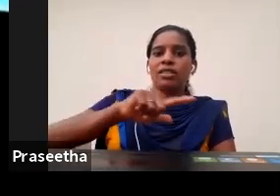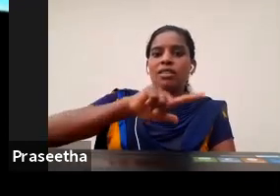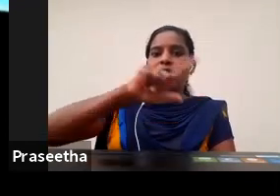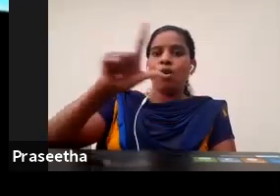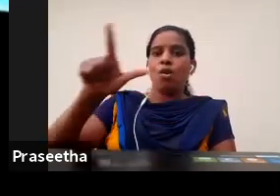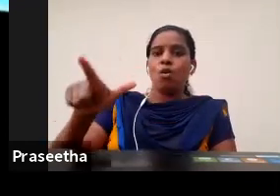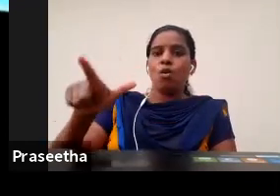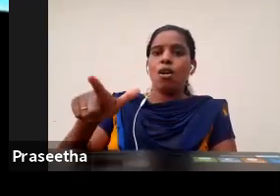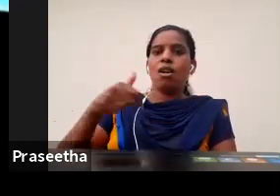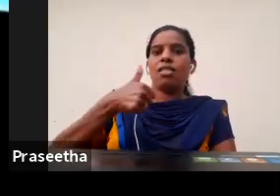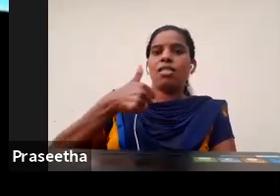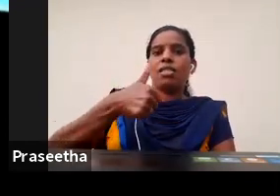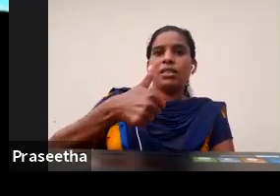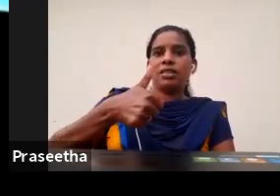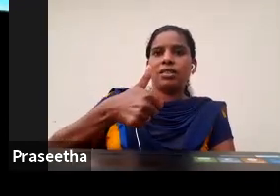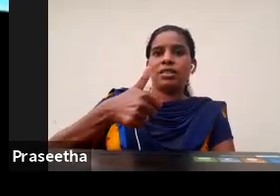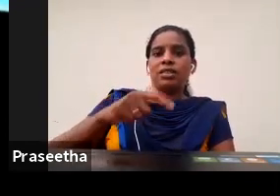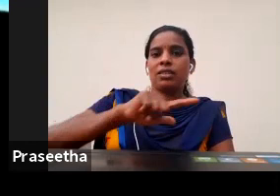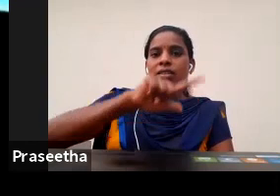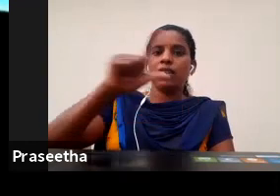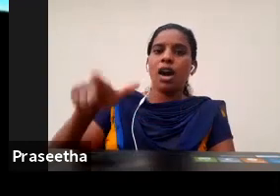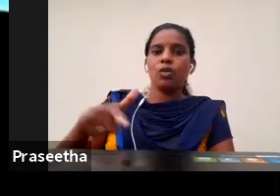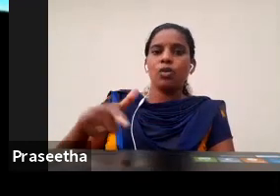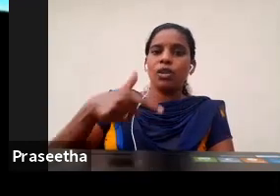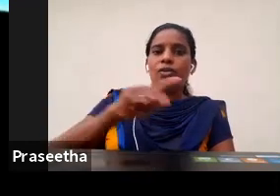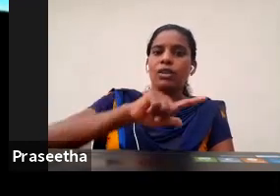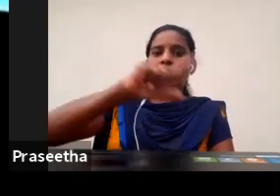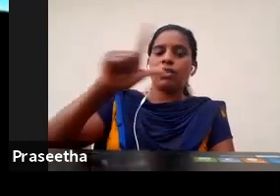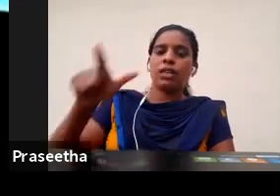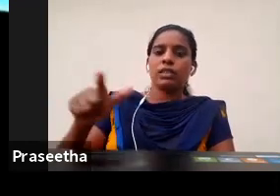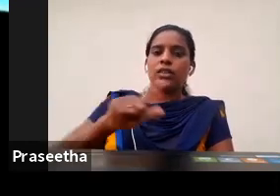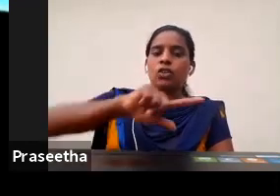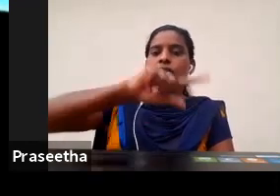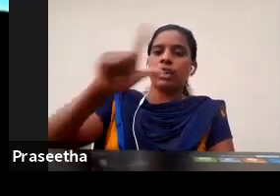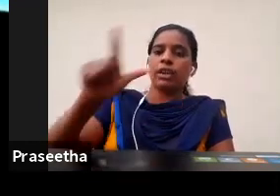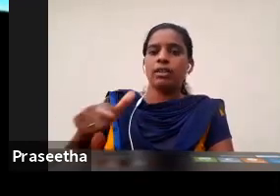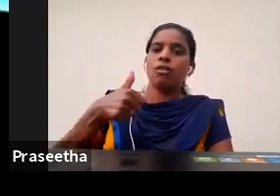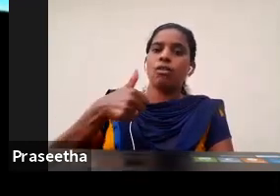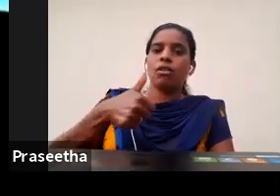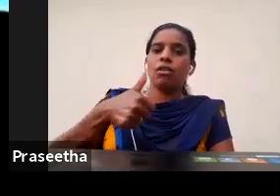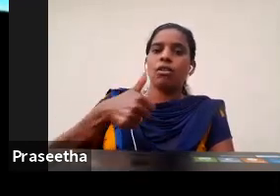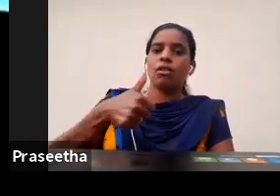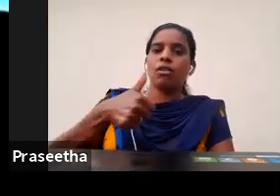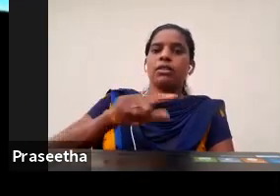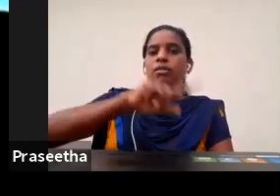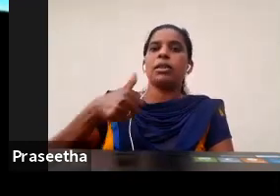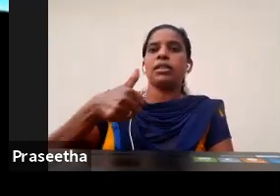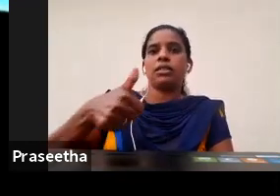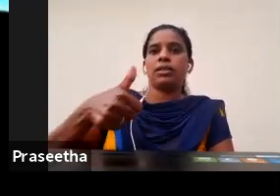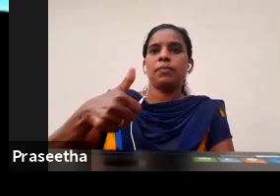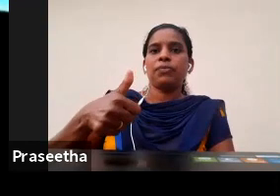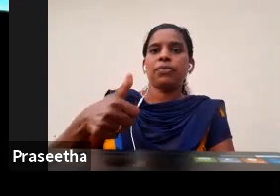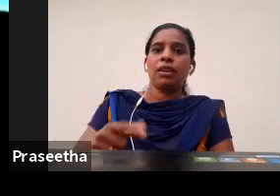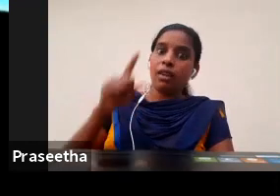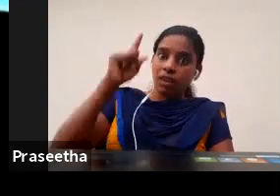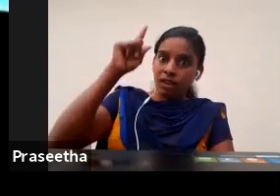ബെസ്റ്റ് ഓൾ ദ ബെസ്റ്റ് ദാ ഒന്നും ഇല്ല അവർക്ക് അവരുടെ സ്ട്രക്ചർ ഒന്ന് വേറെയാണ് ഓൾ ബെസ്റ്റ് ഓൾ